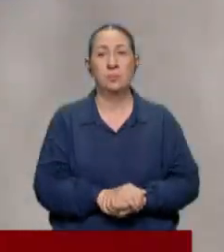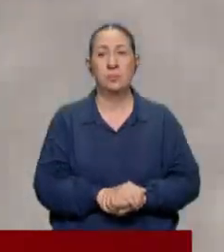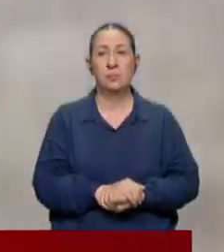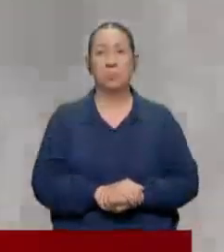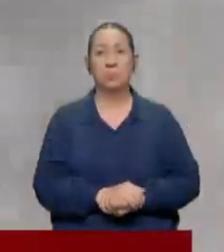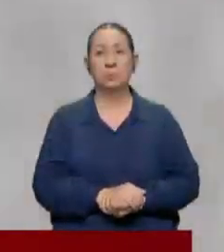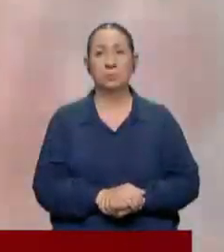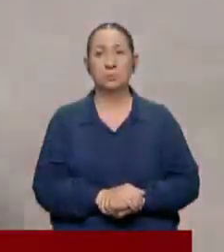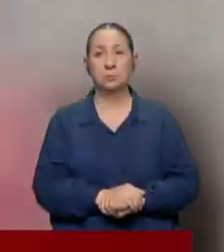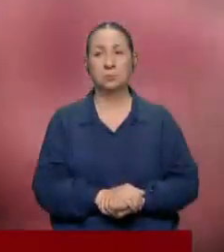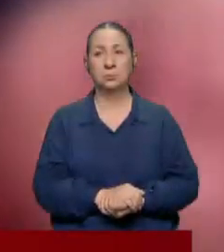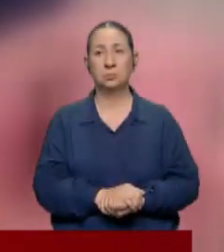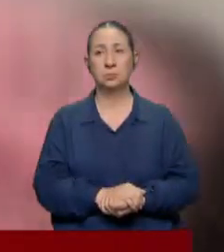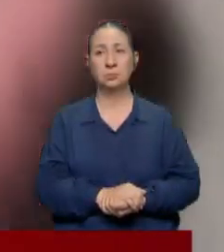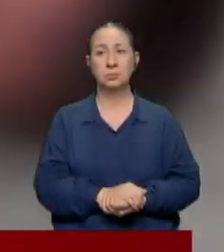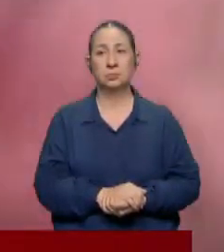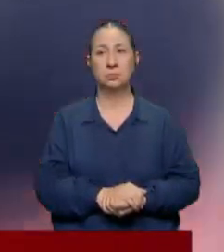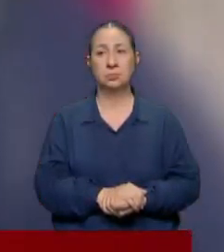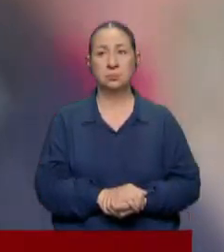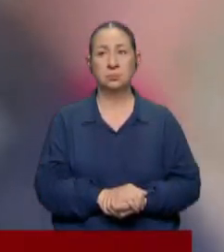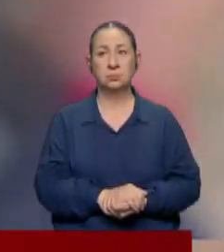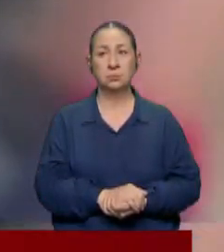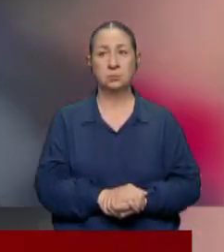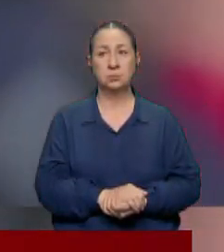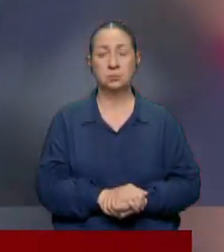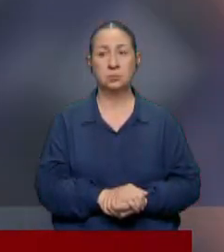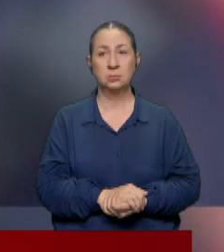Mach nichts. Hey, bleib ruhig. Bleib